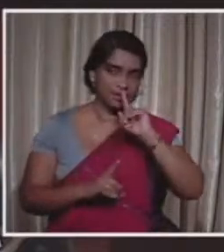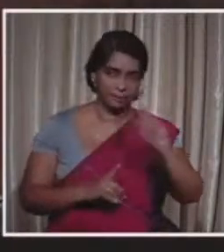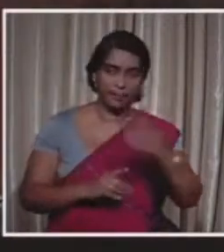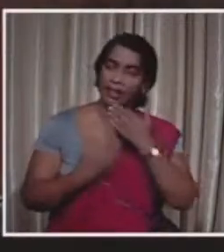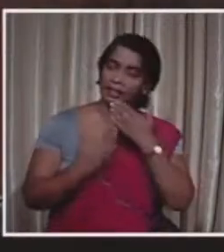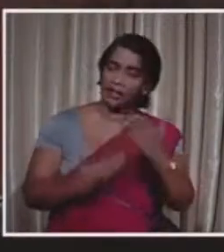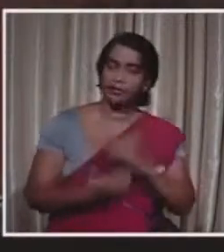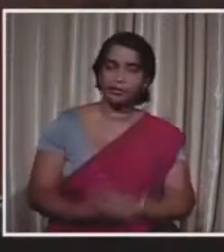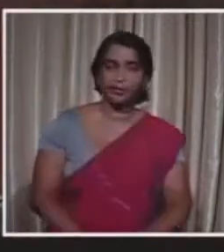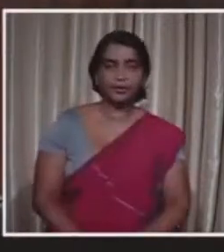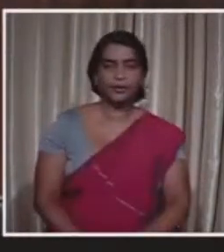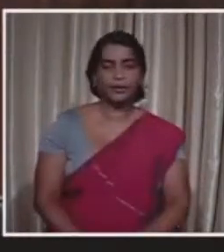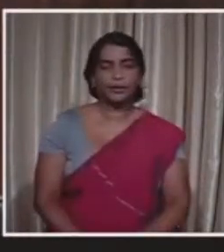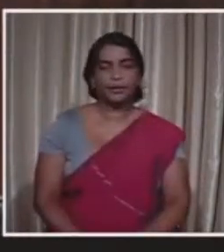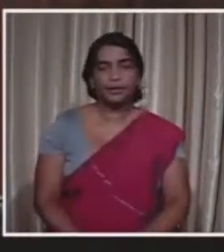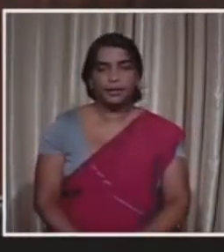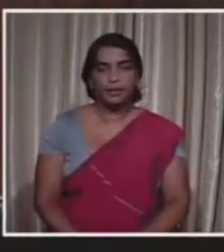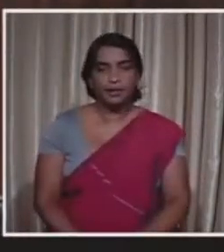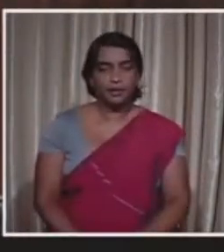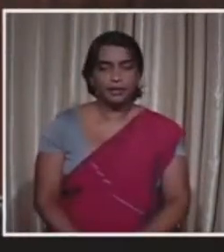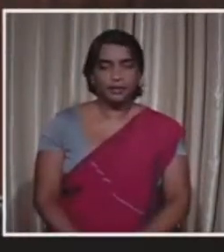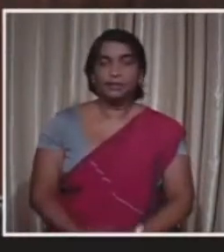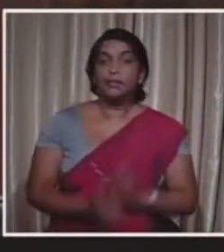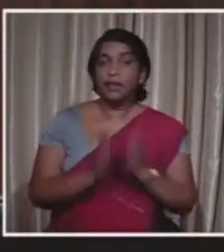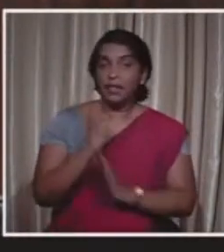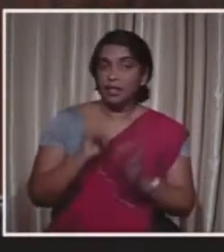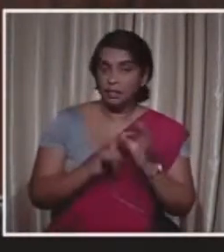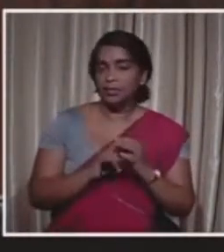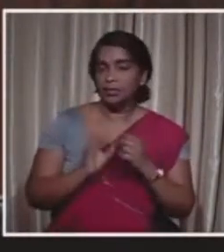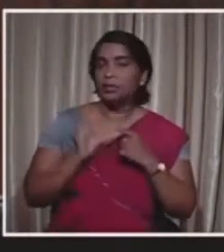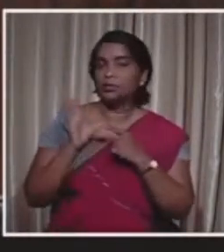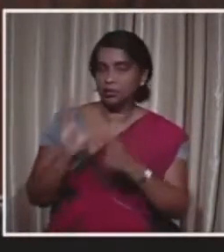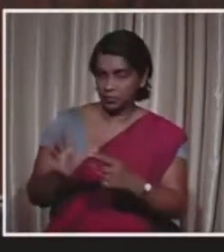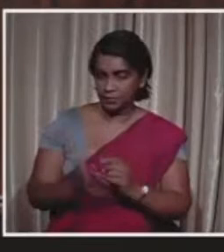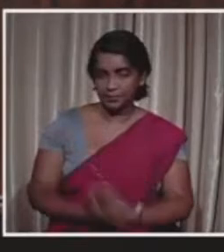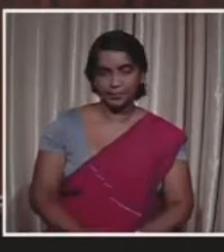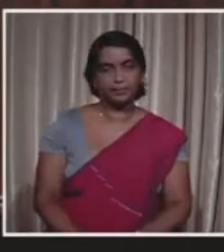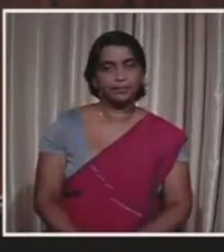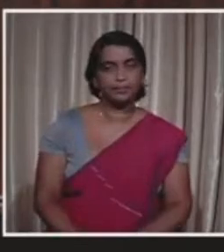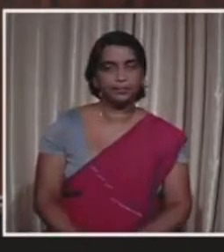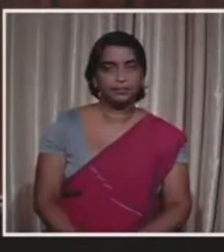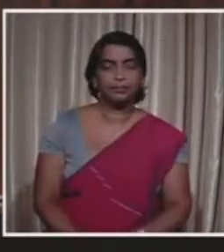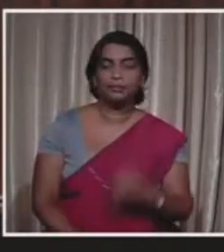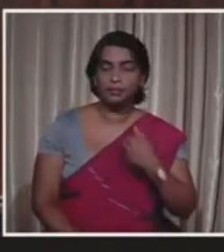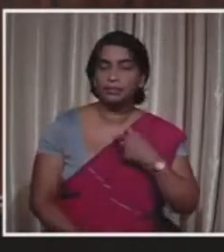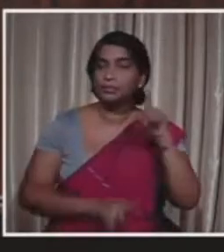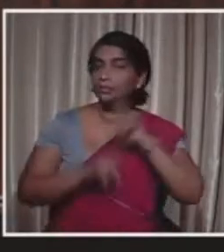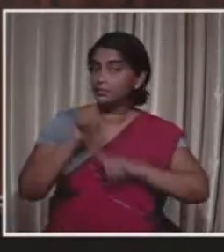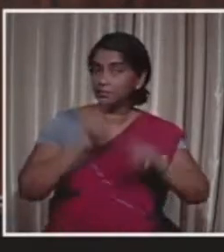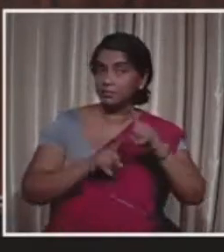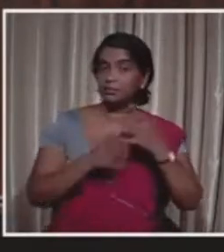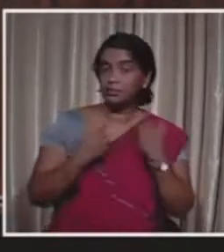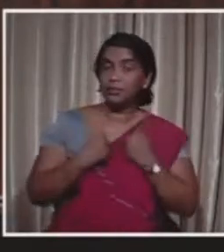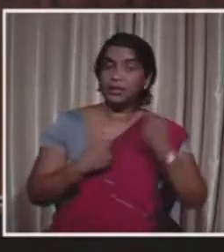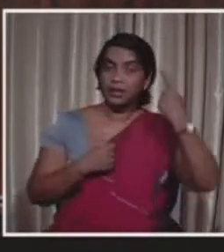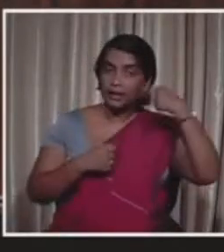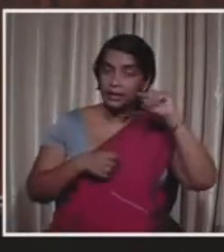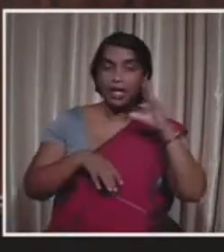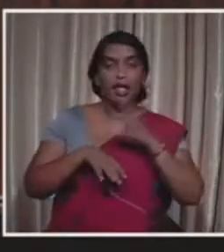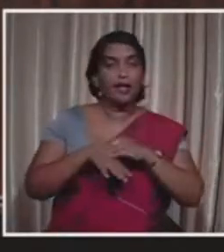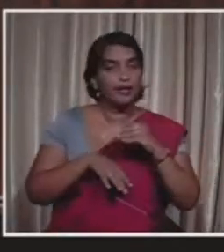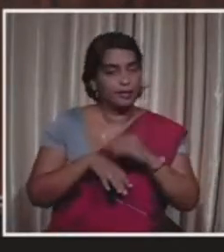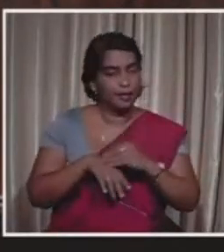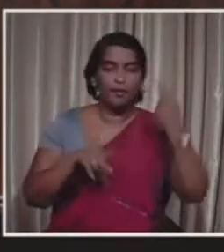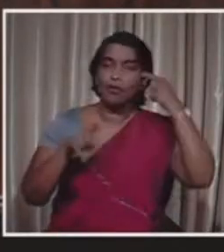ස්තුතියි ඔව් ඇමතිතුමා උත්තර දෙන්න ගරු කතානායකතුමනි අපි මේ සාකච්ඡාව ගත්තේ ඊයේ රඹුක්කන වෙච්ච